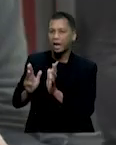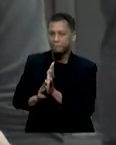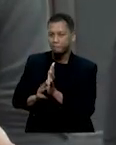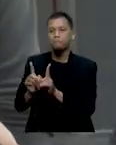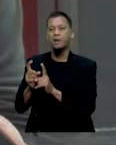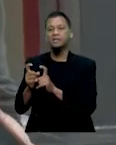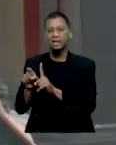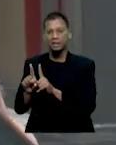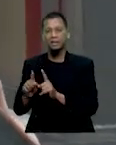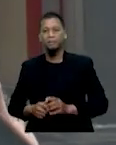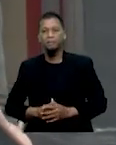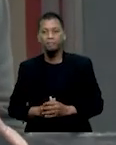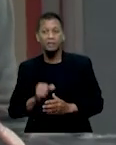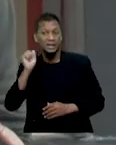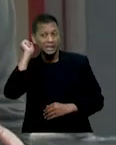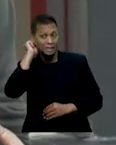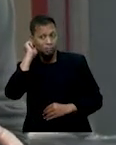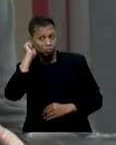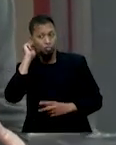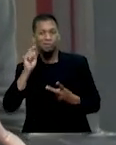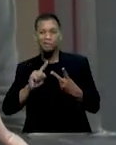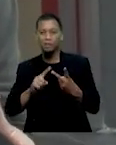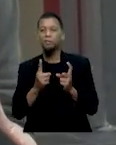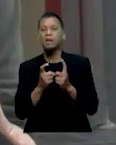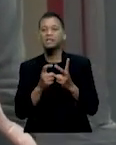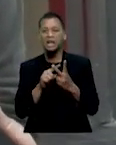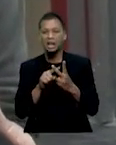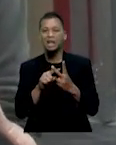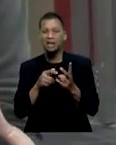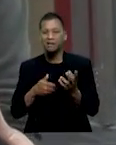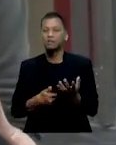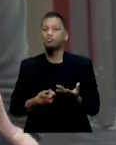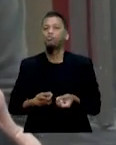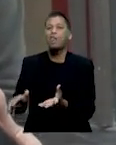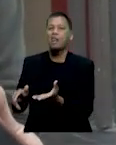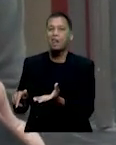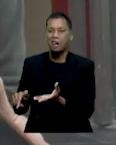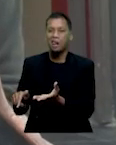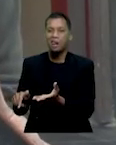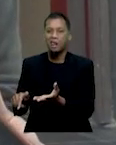Ibu dengan pacarnya itu menjual kepada si orang pihak kedua ini dengan harga